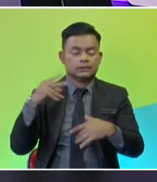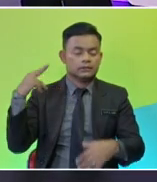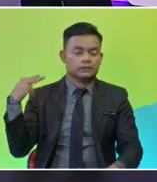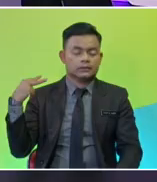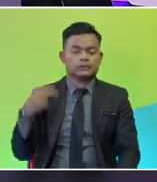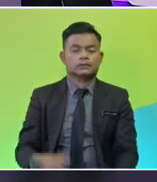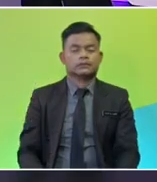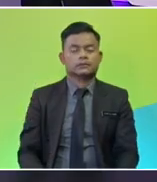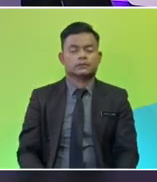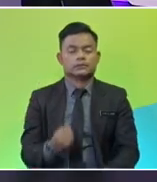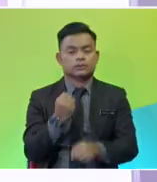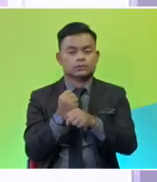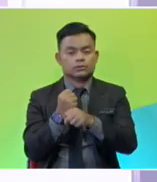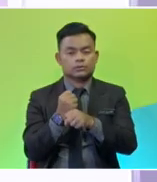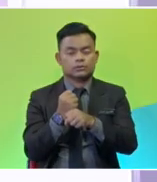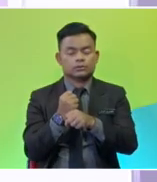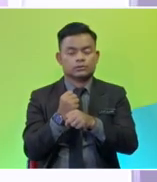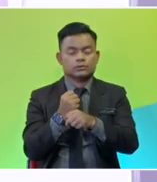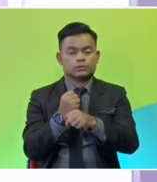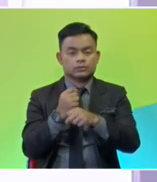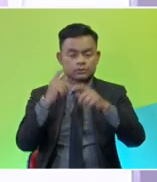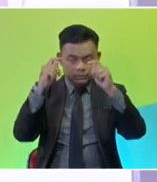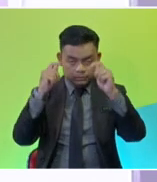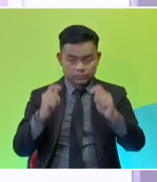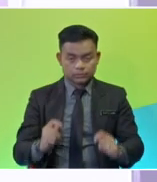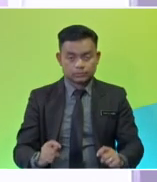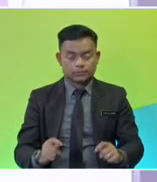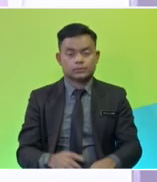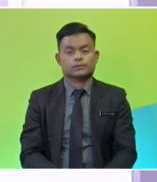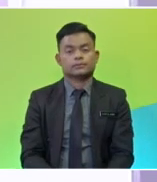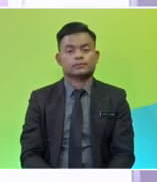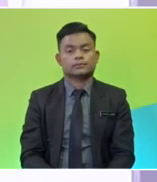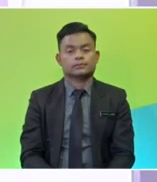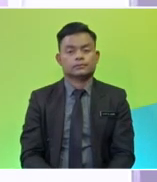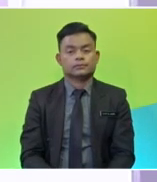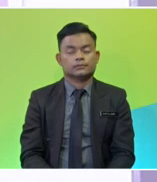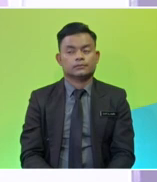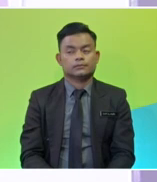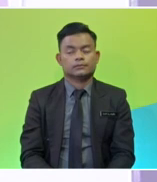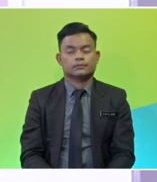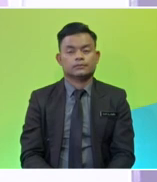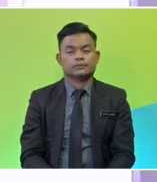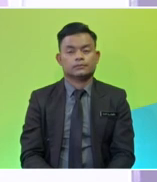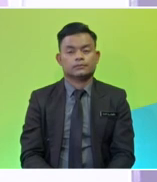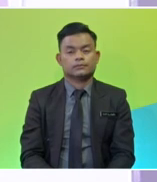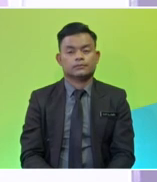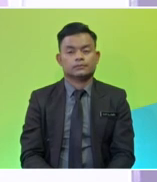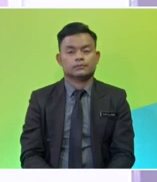gerakan di atas itu dan tulang belakang pula adalah menyokong